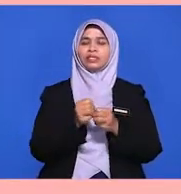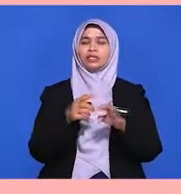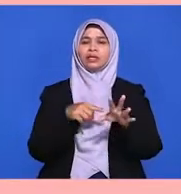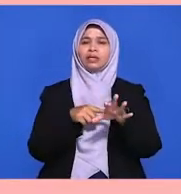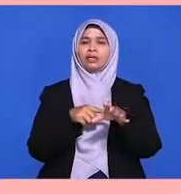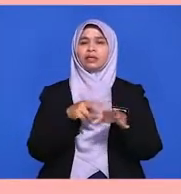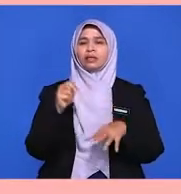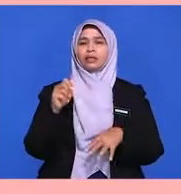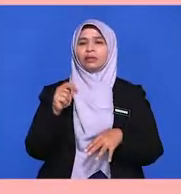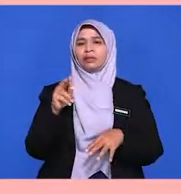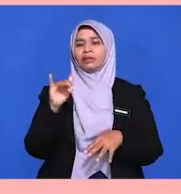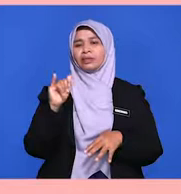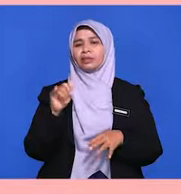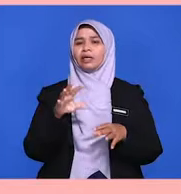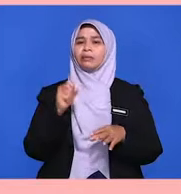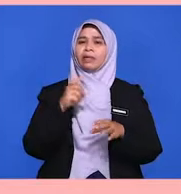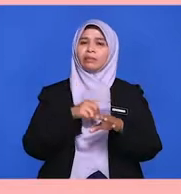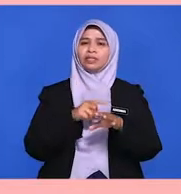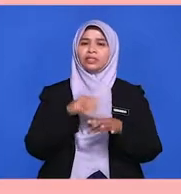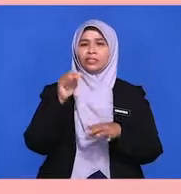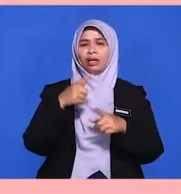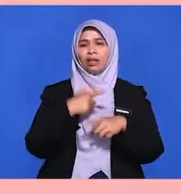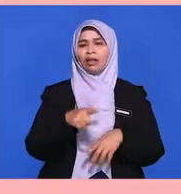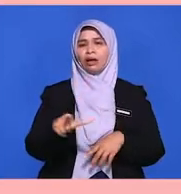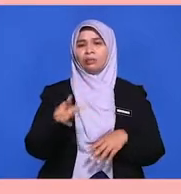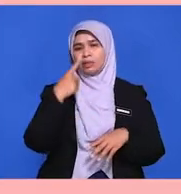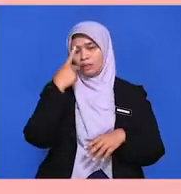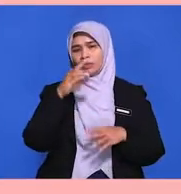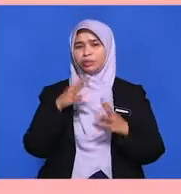masa yang lama untuk dilupuskan.